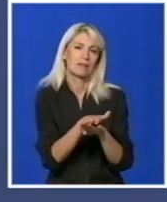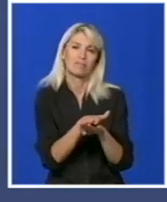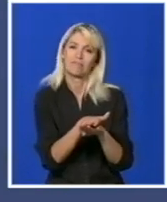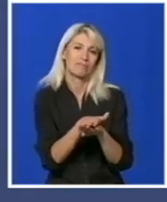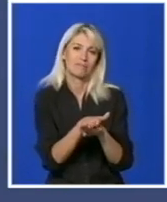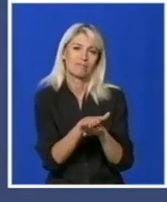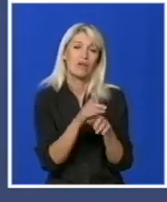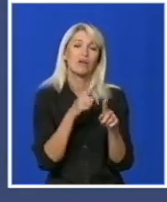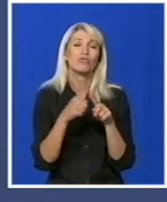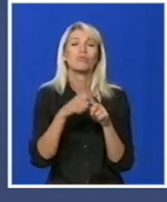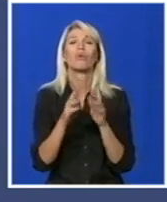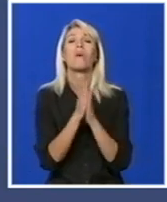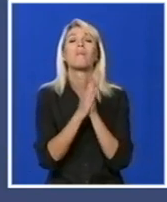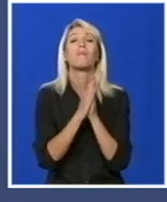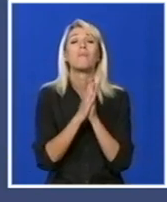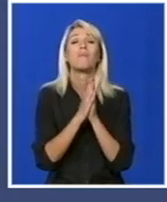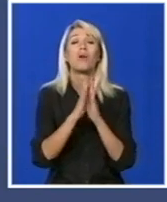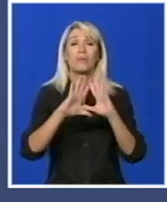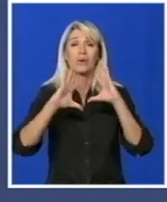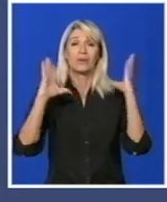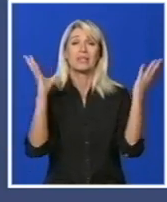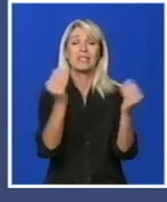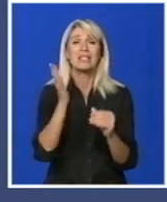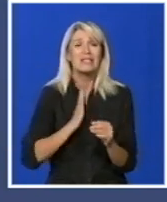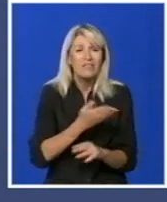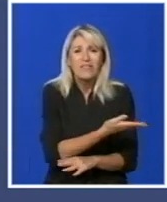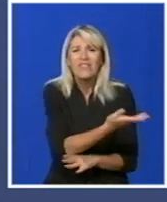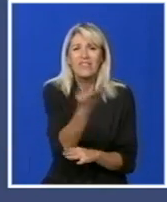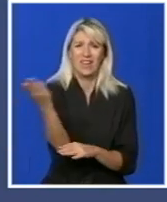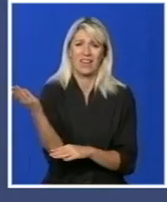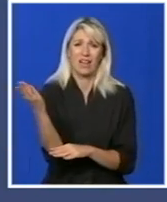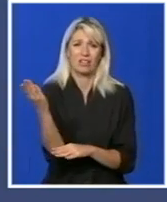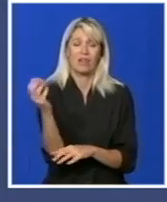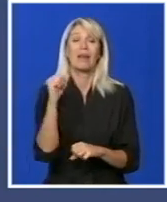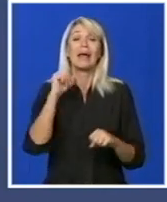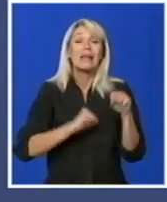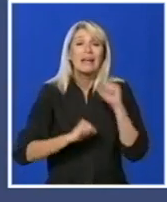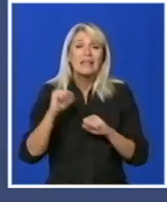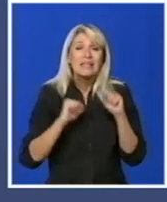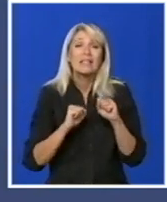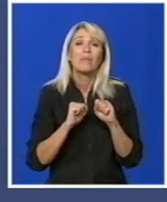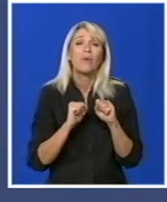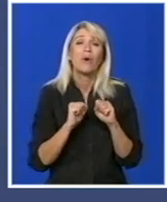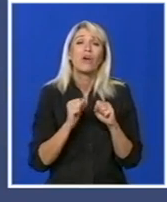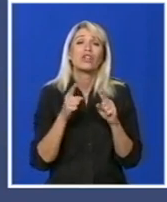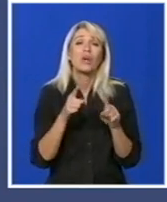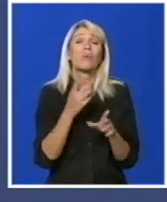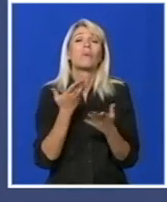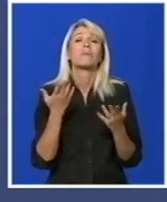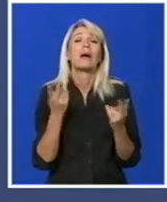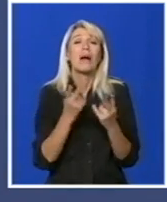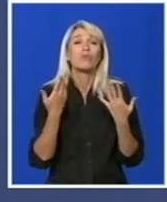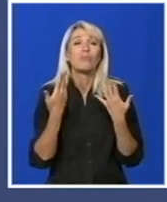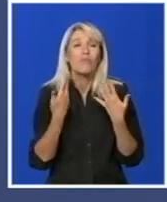građane da se ponašamo onako kako potenciramo, kako je najveći deo